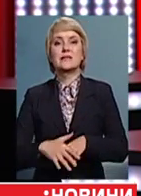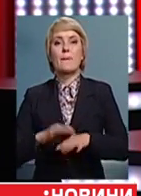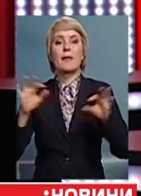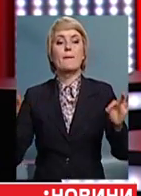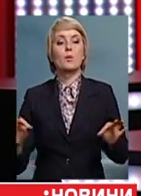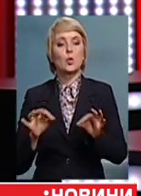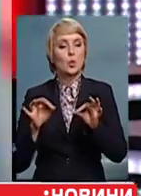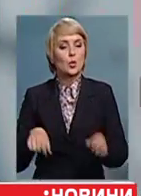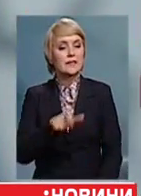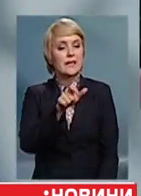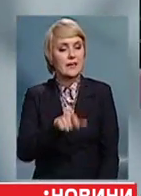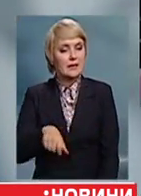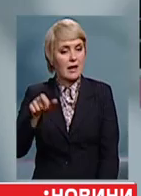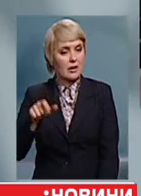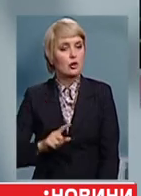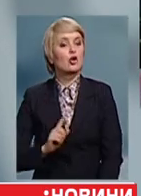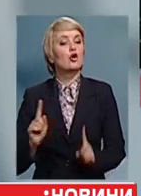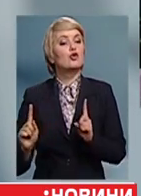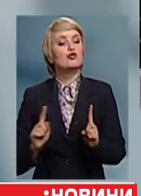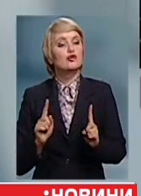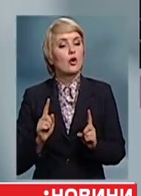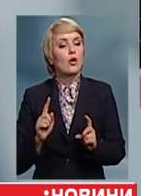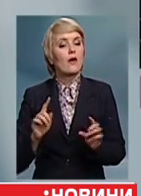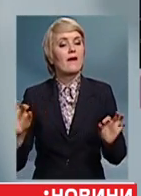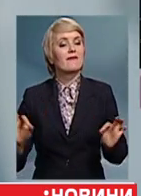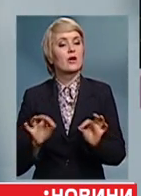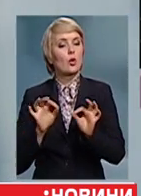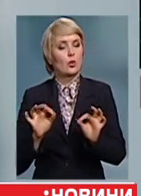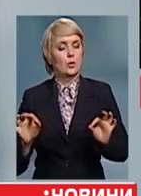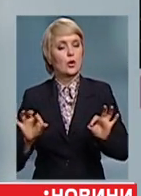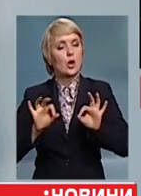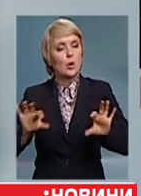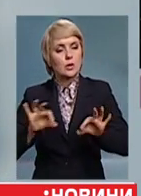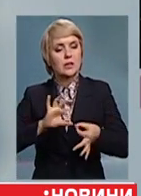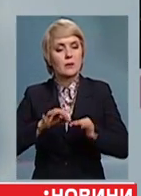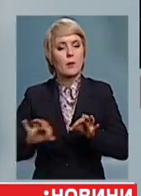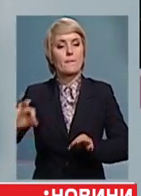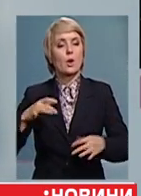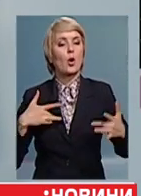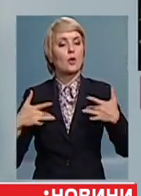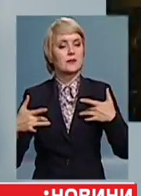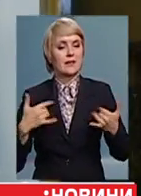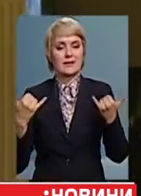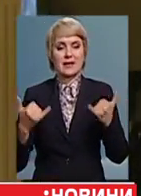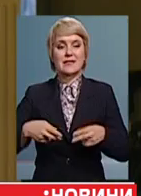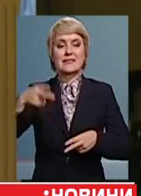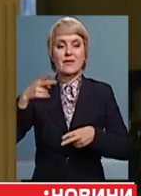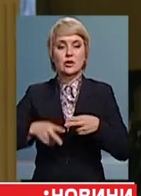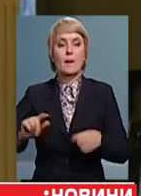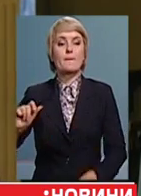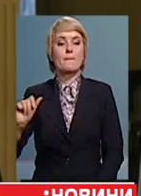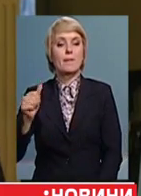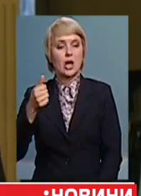знає Інна Мельник. Вона теж на зв'язку зі студією. Розкажи більше про концерт, Інно. Зараз завершилася